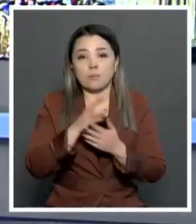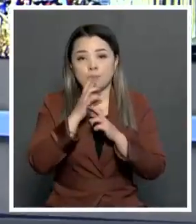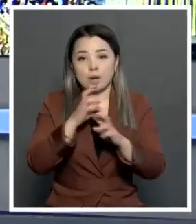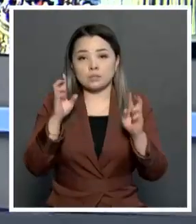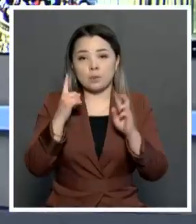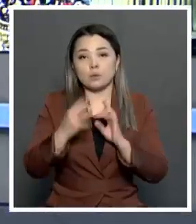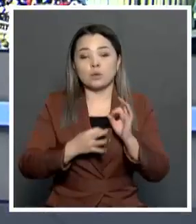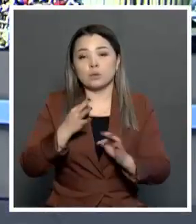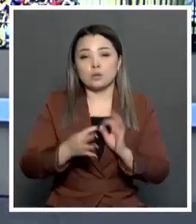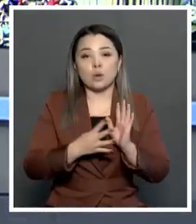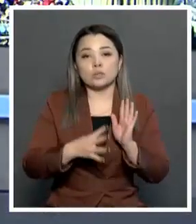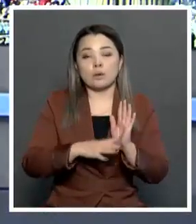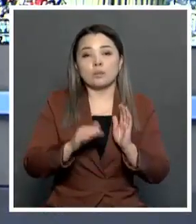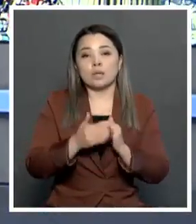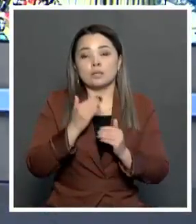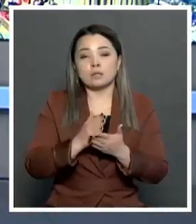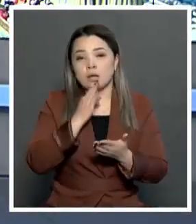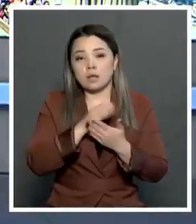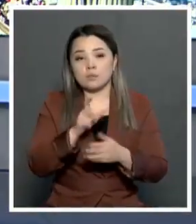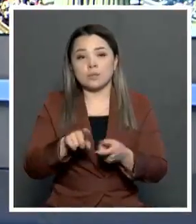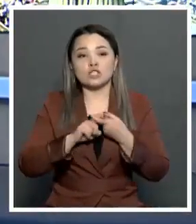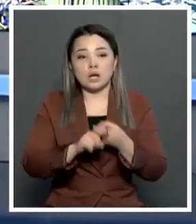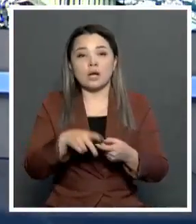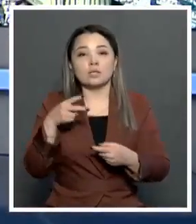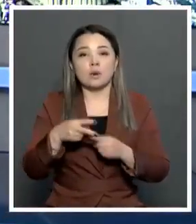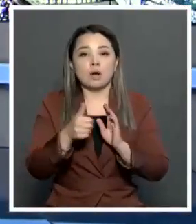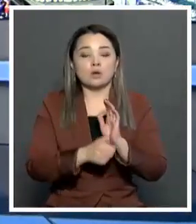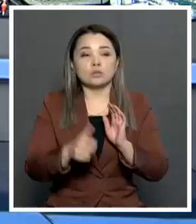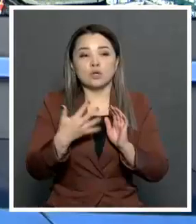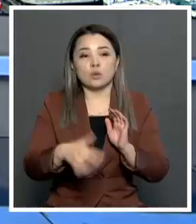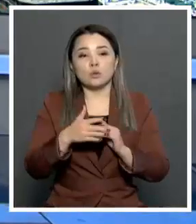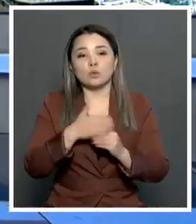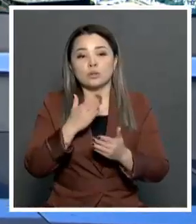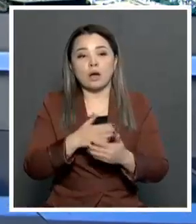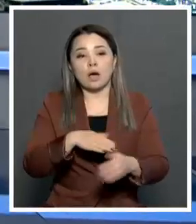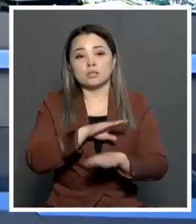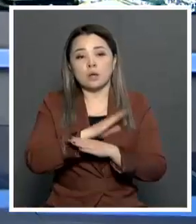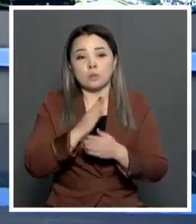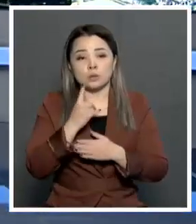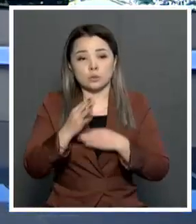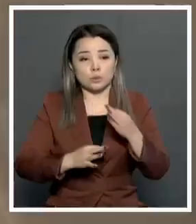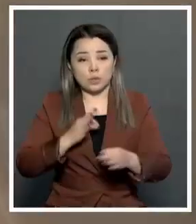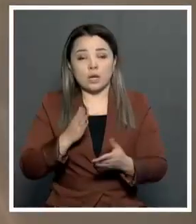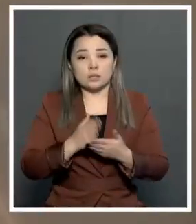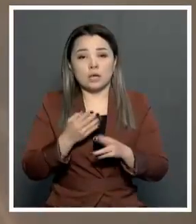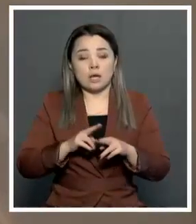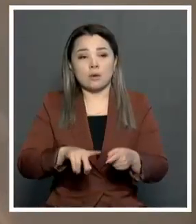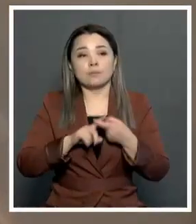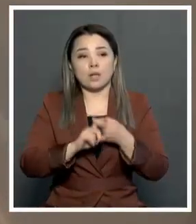бір тәулікте 90 мыңнан астам адам коронавирус жұқтырып, 2650-ге жуығы қайтыс болған. Пандемияның